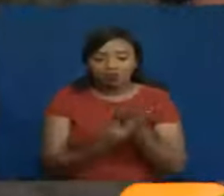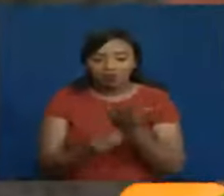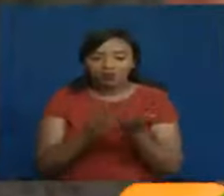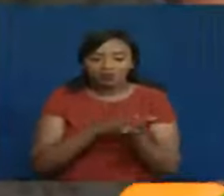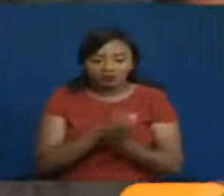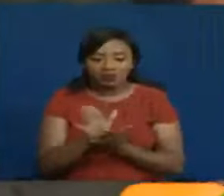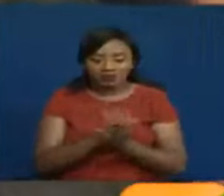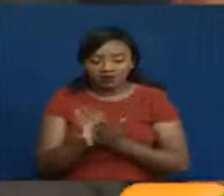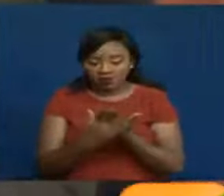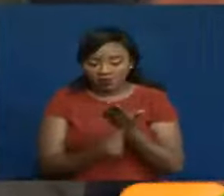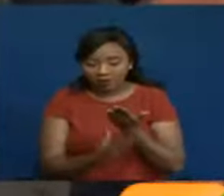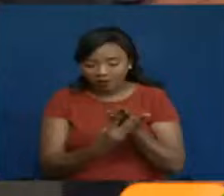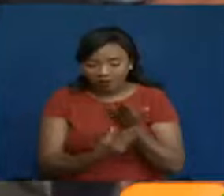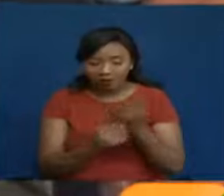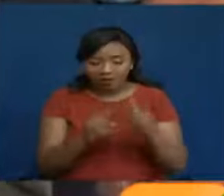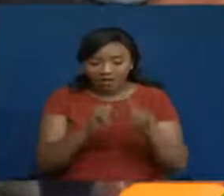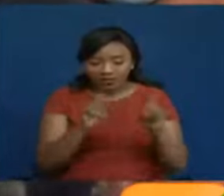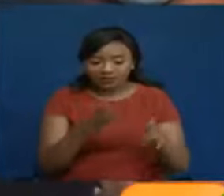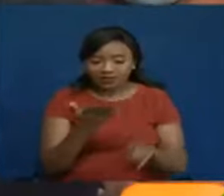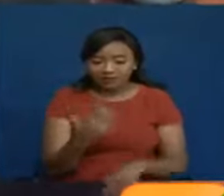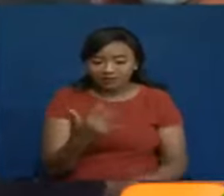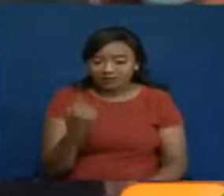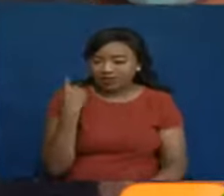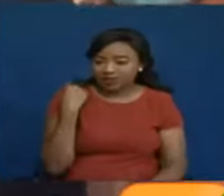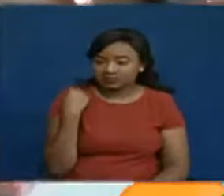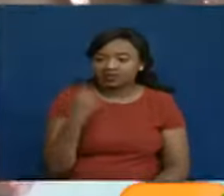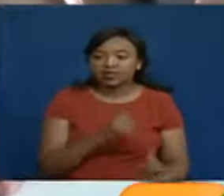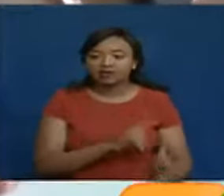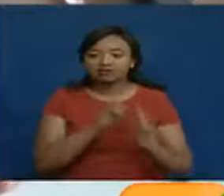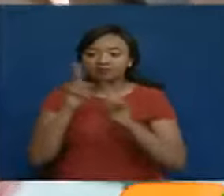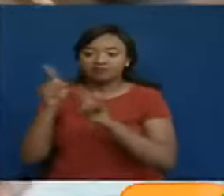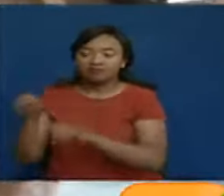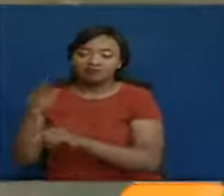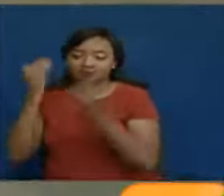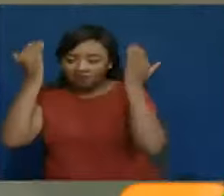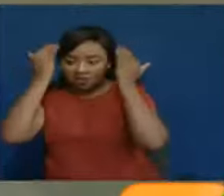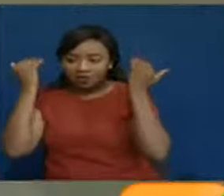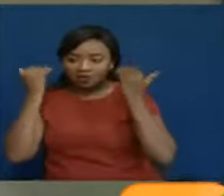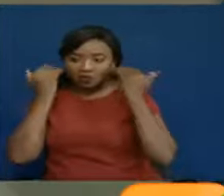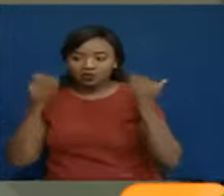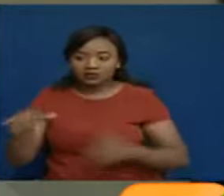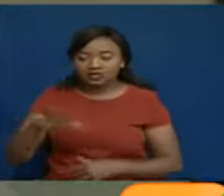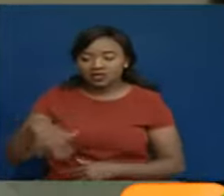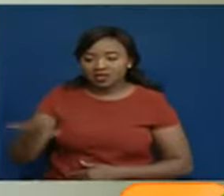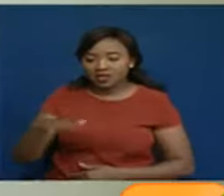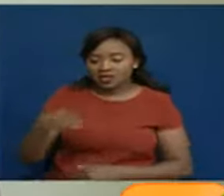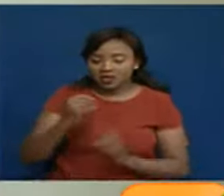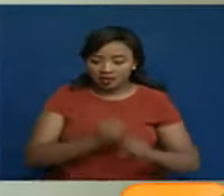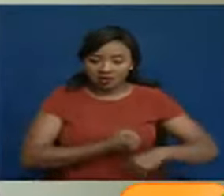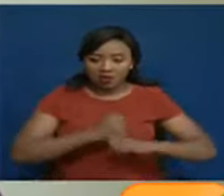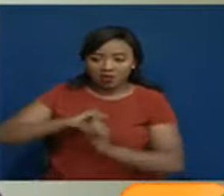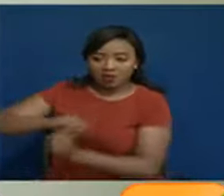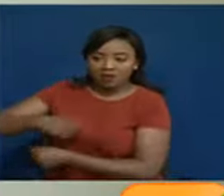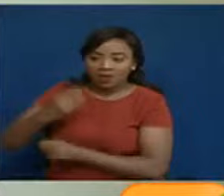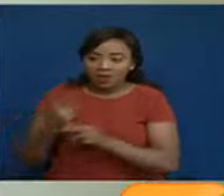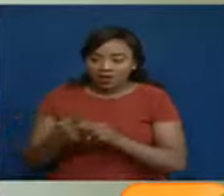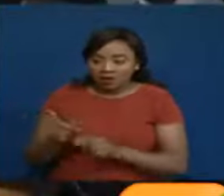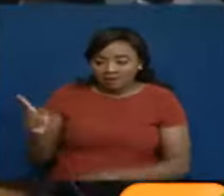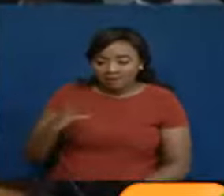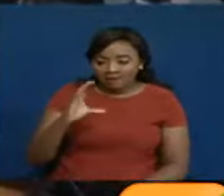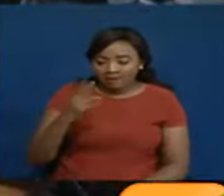Masogo huko Homa Bay hapo jana, wakifikishwa mbele ya hakimu mkuu mkazi wa mahakama ya Homa Bay, Christine Auka.